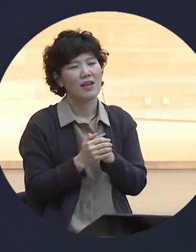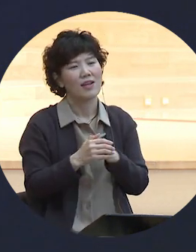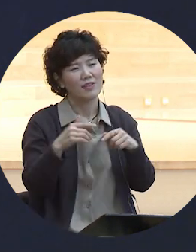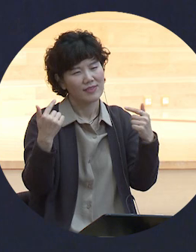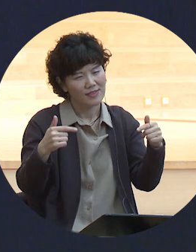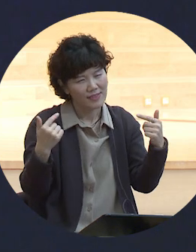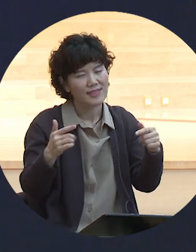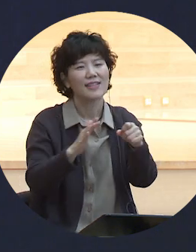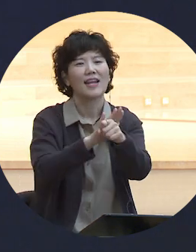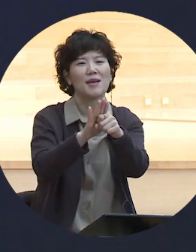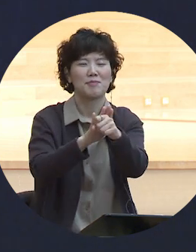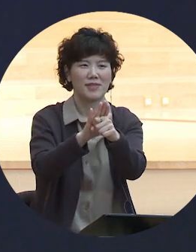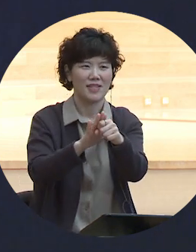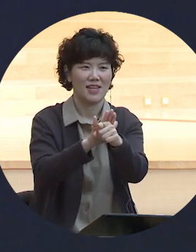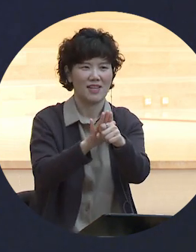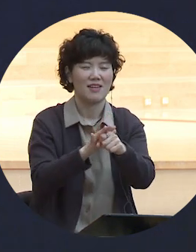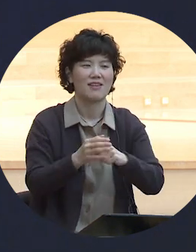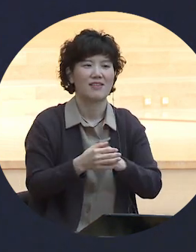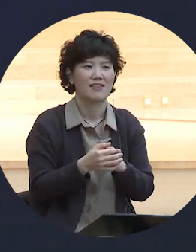사랑합니다.